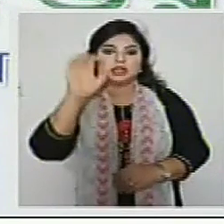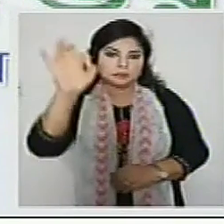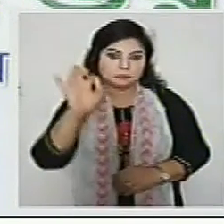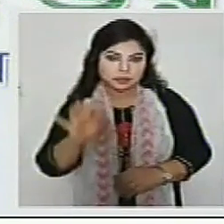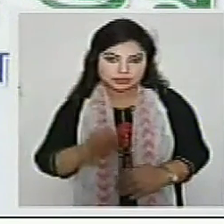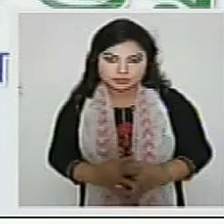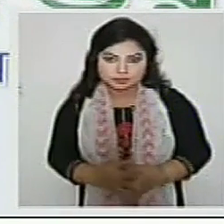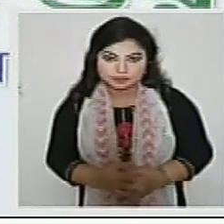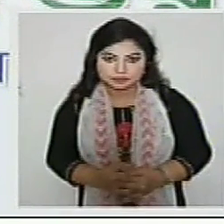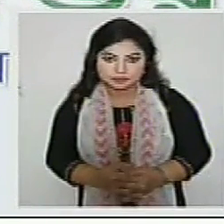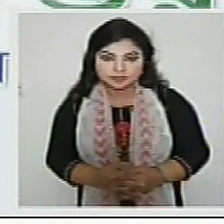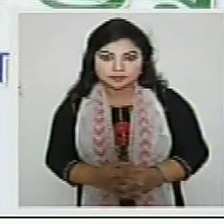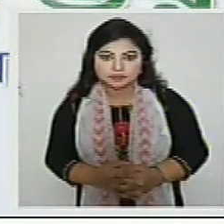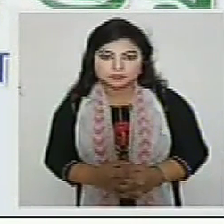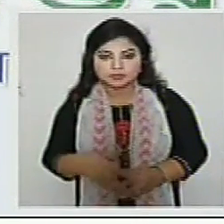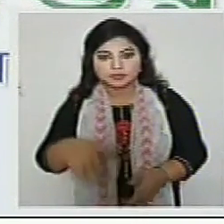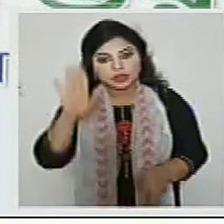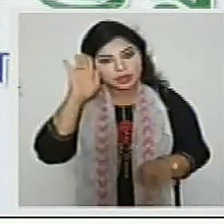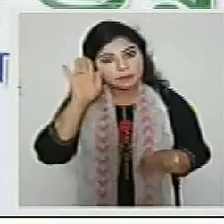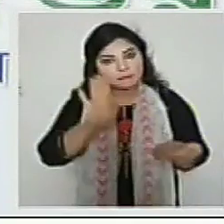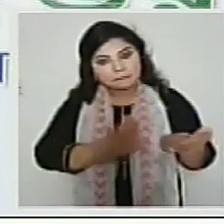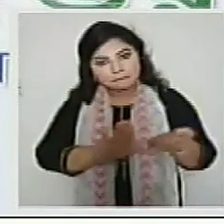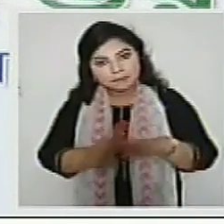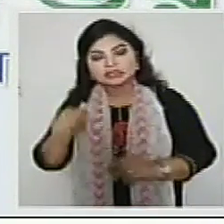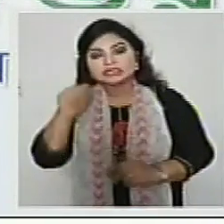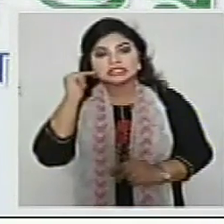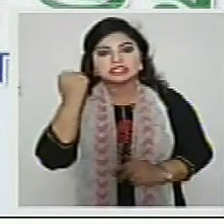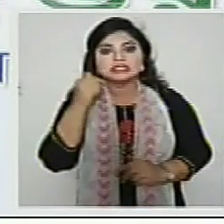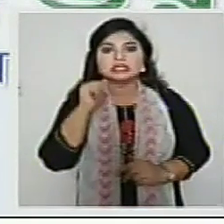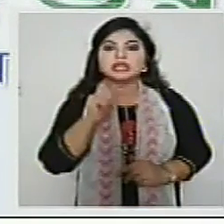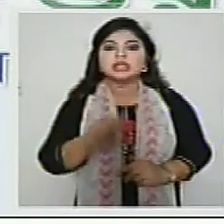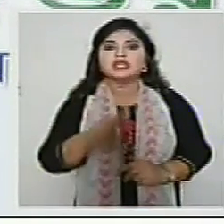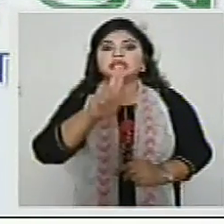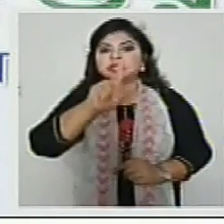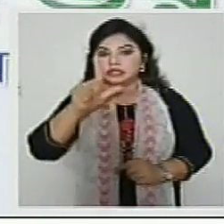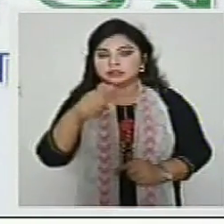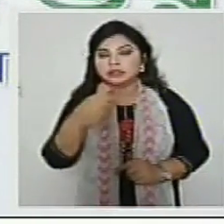71 জন। শনাক্ত বিবেচনায় মৃত্যুর হার 1.34%।